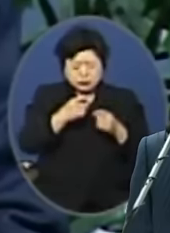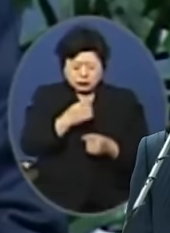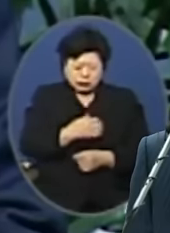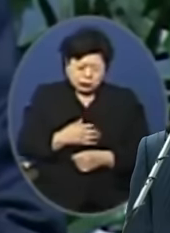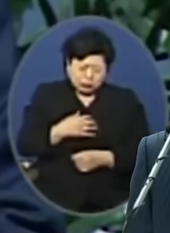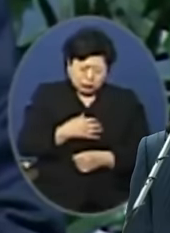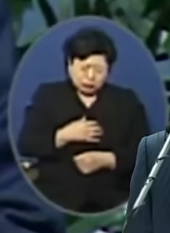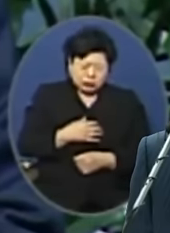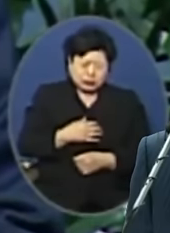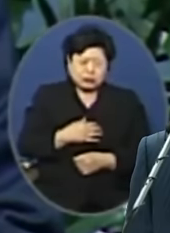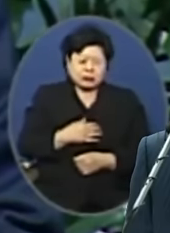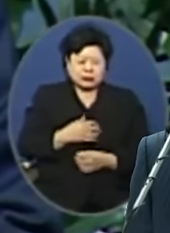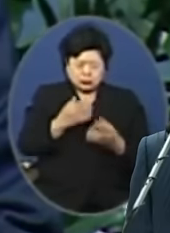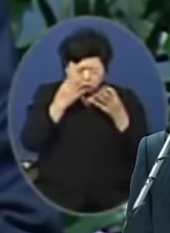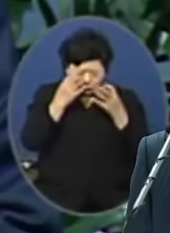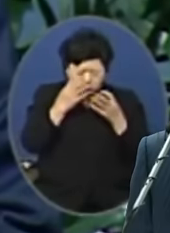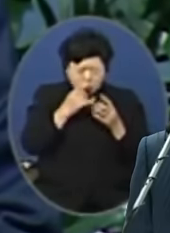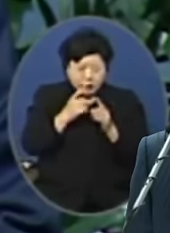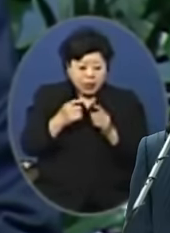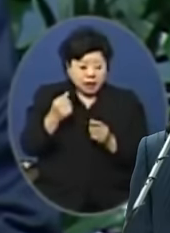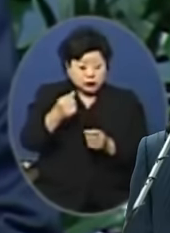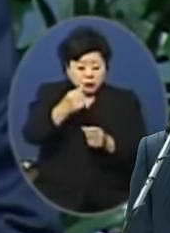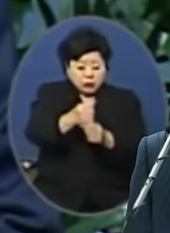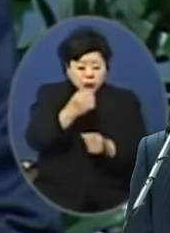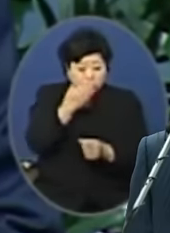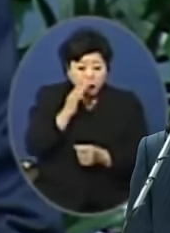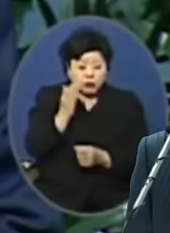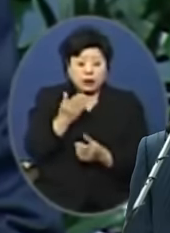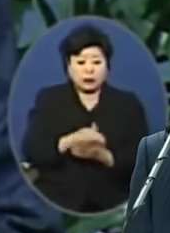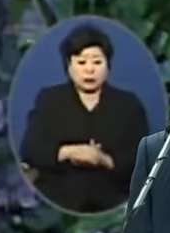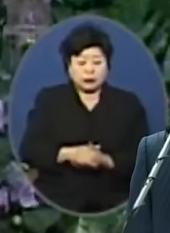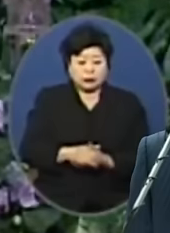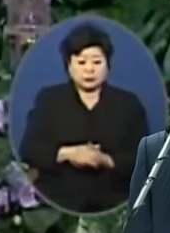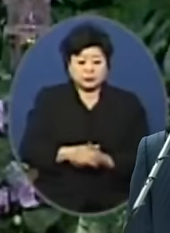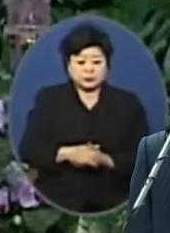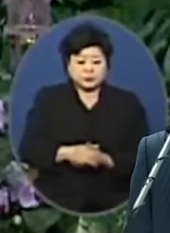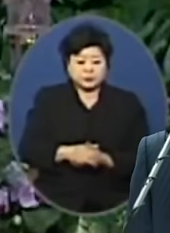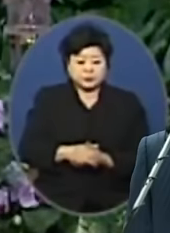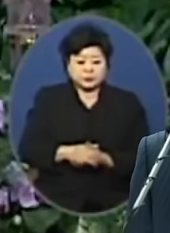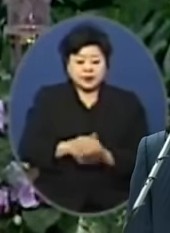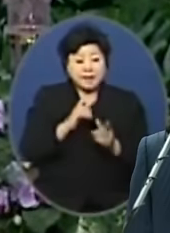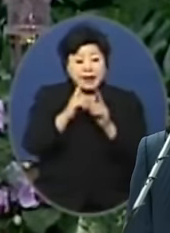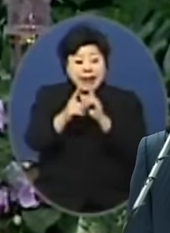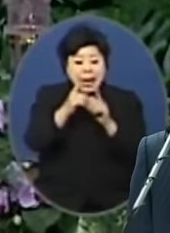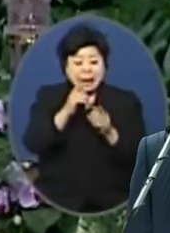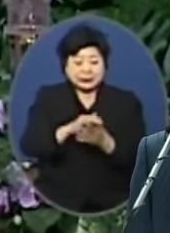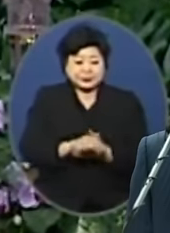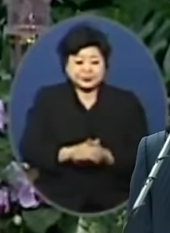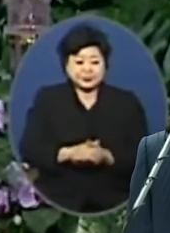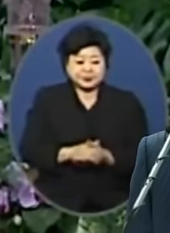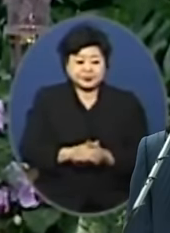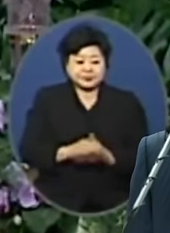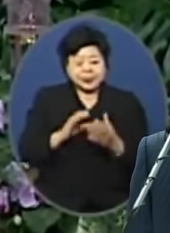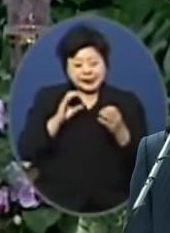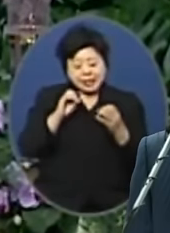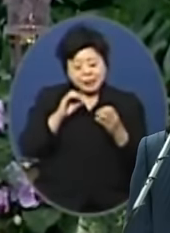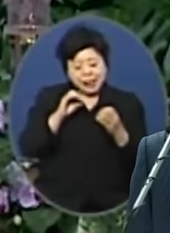고통스럽고 괴로움도 말로서 만들어 놓을 수가 있는 것입니다. 말은